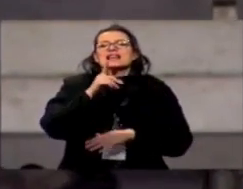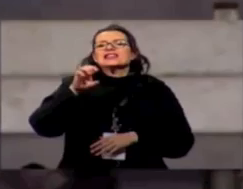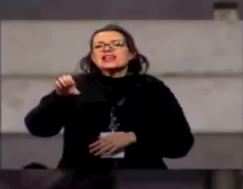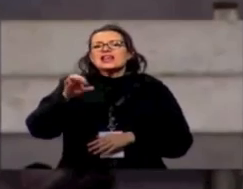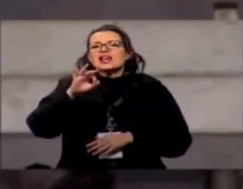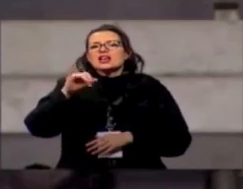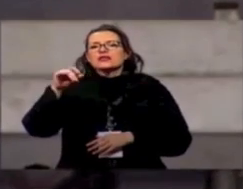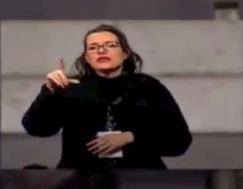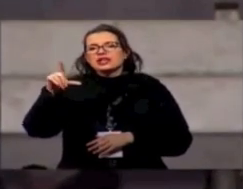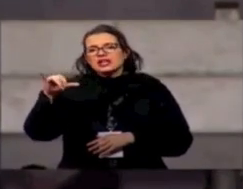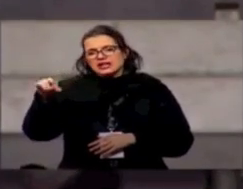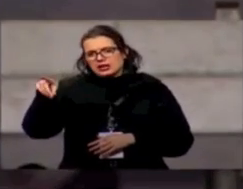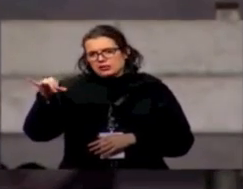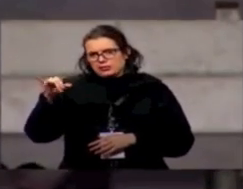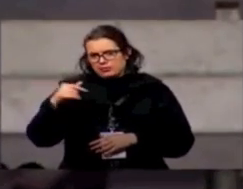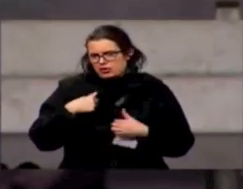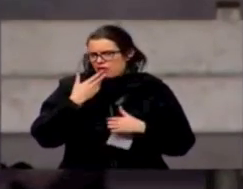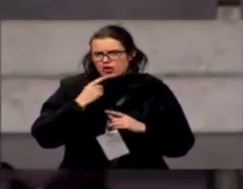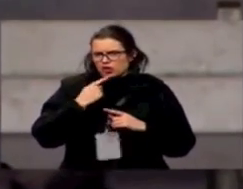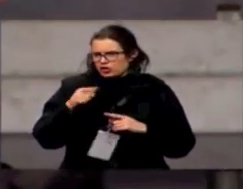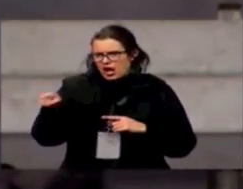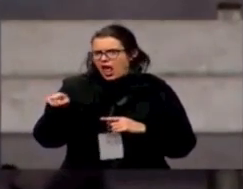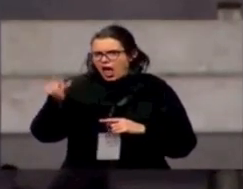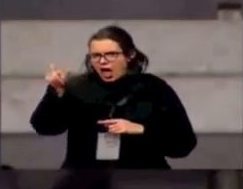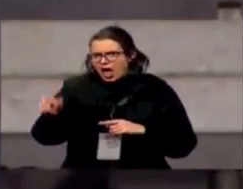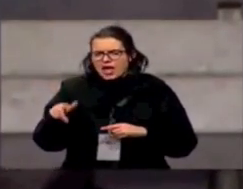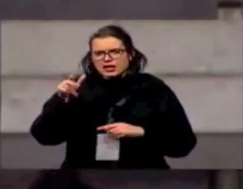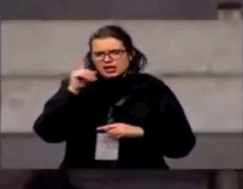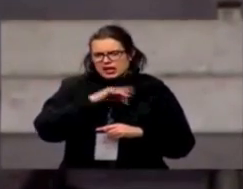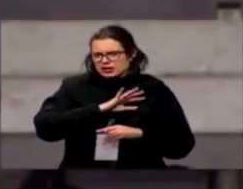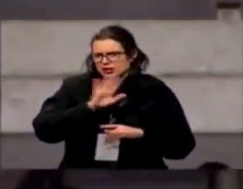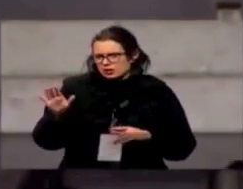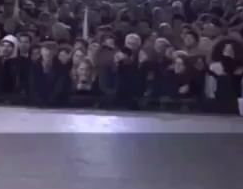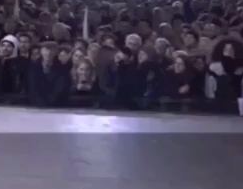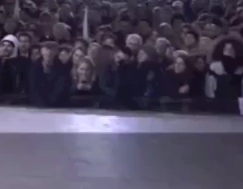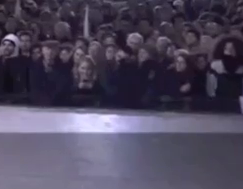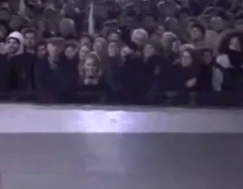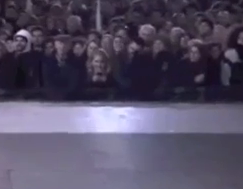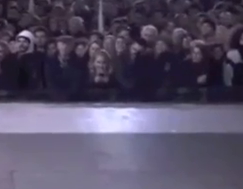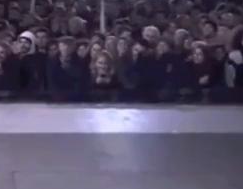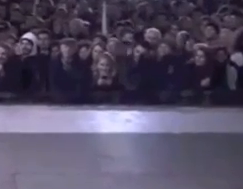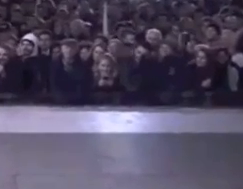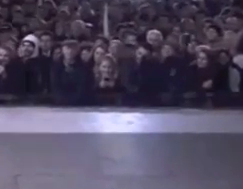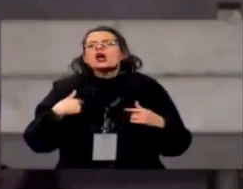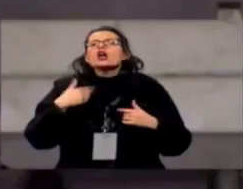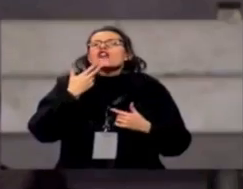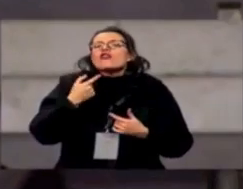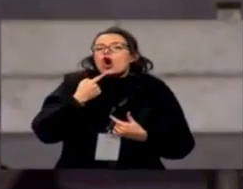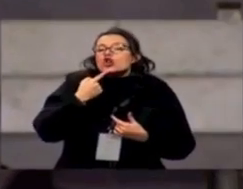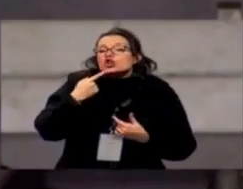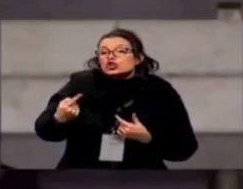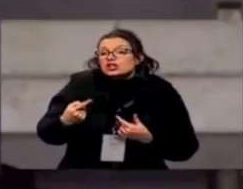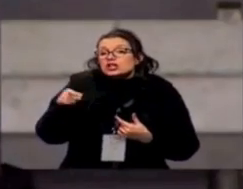Filippi voglio dire che sia una persona cattiva assolutamente perché sarebbe una cosa brutta voglio dire che la considero forse un